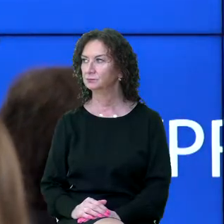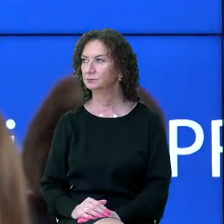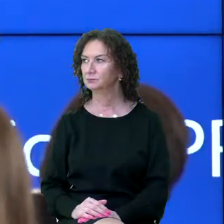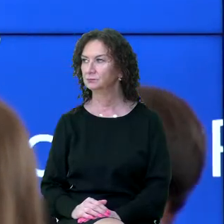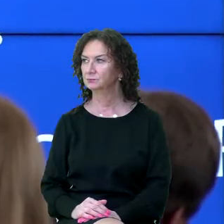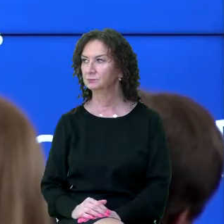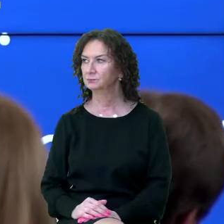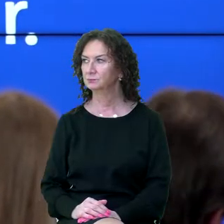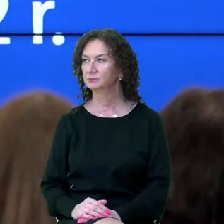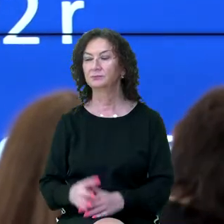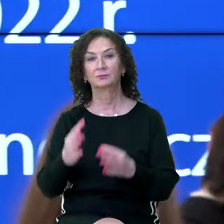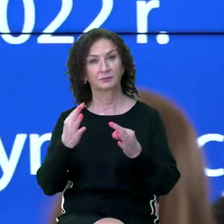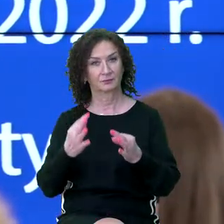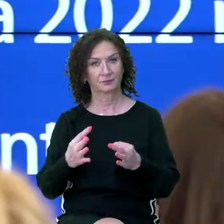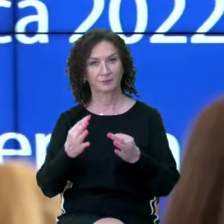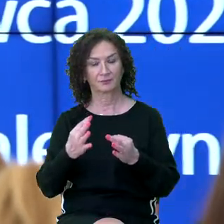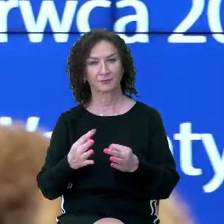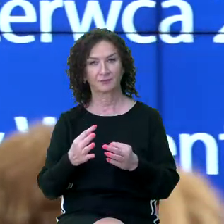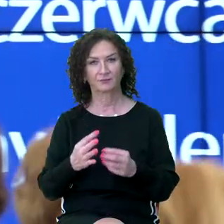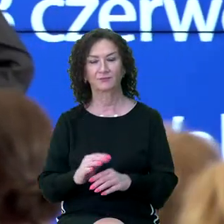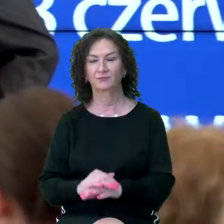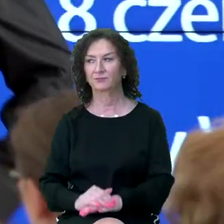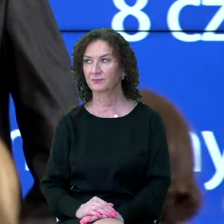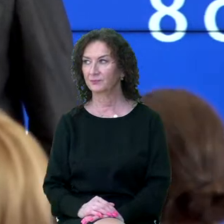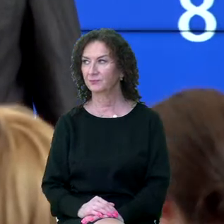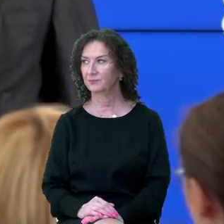A teraz, proszę bardzo.